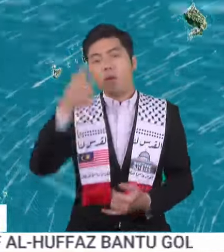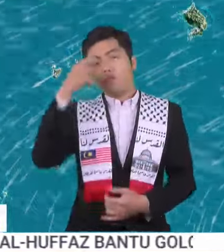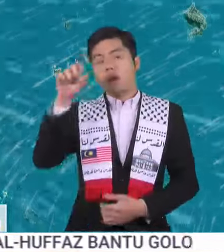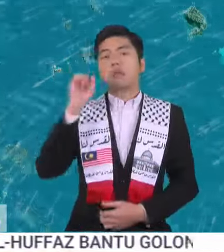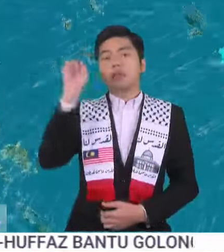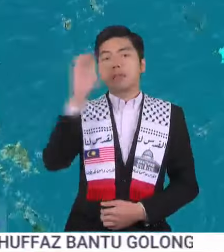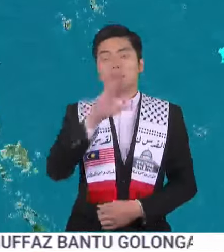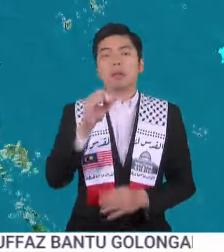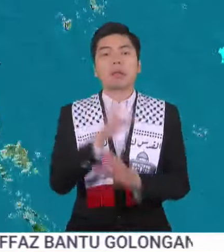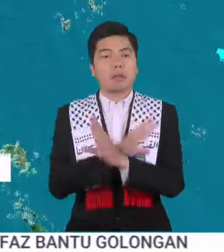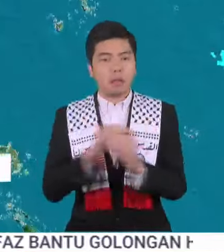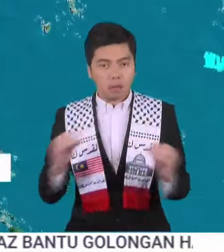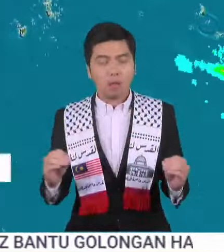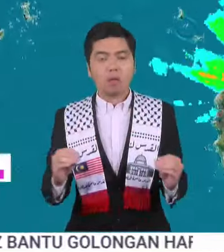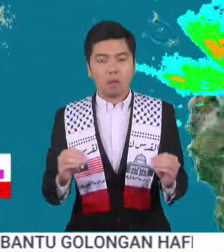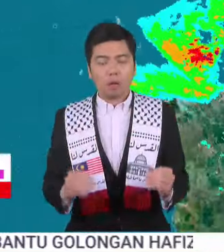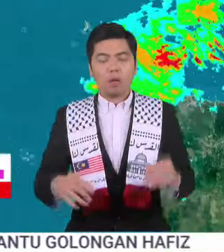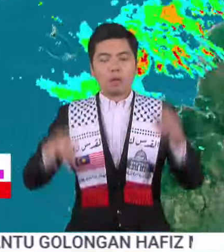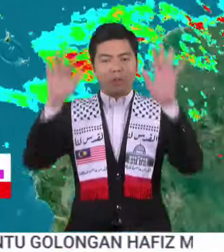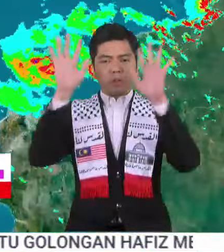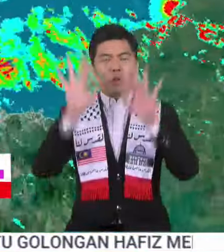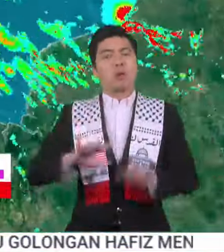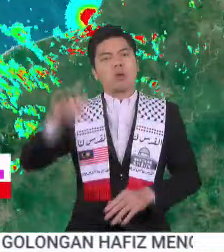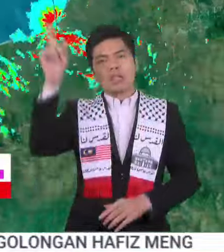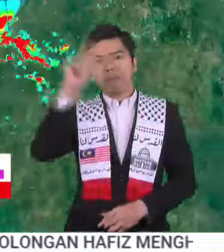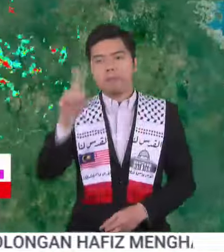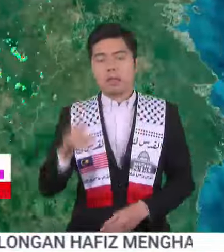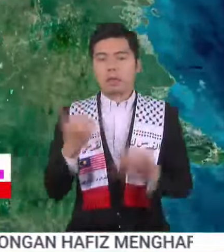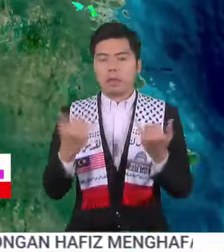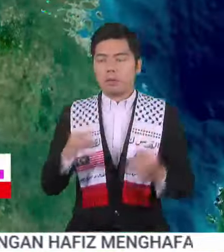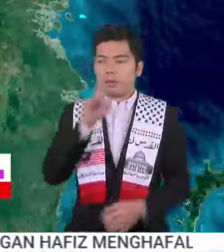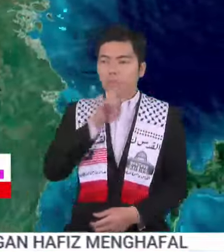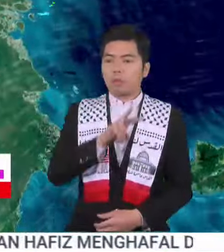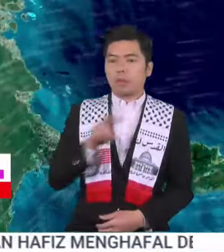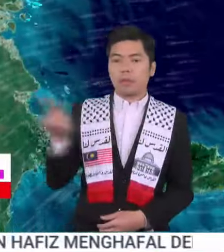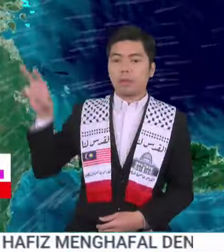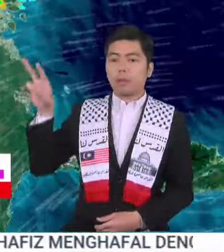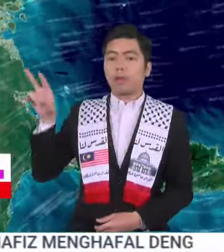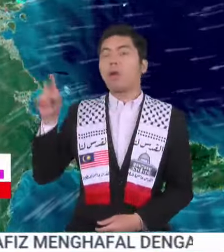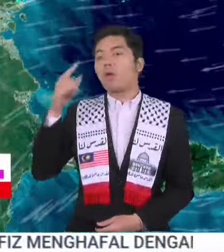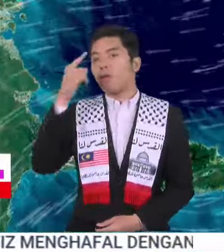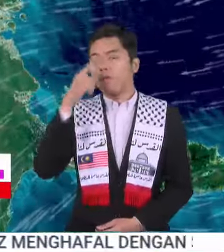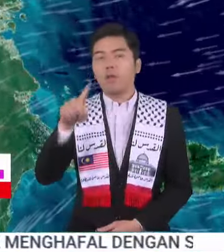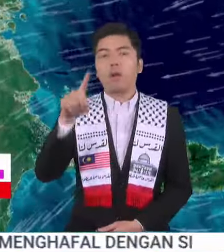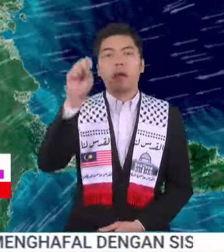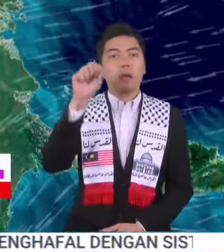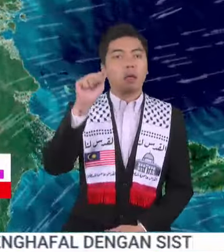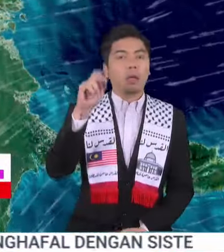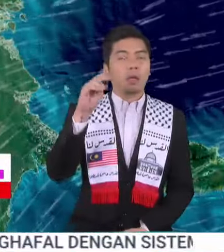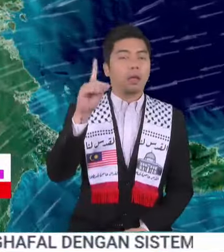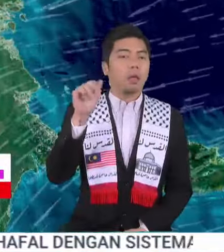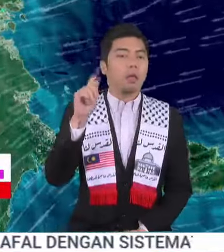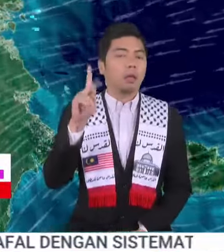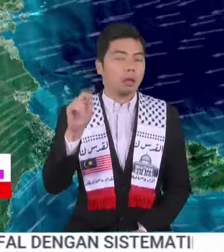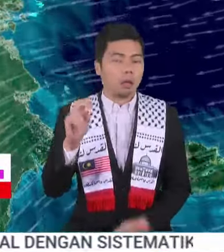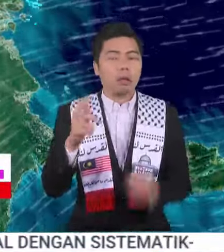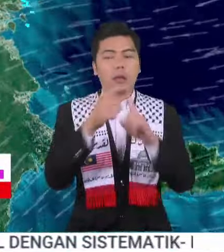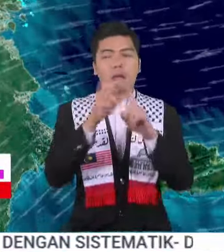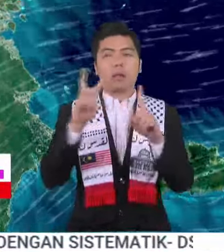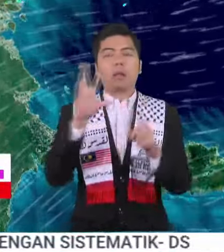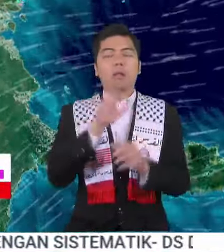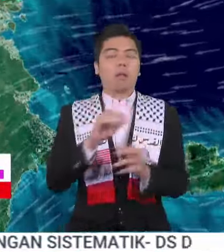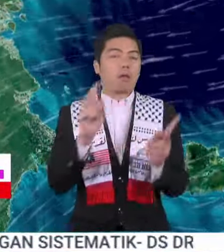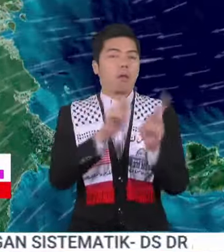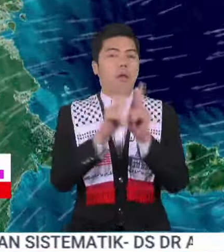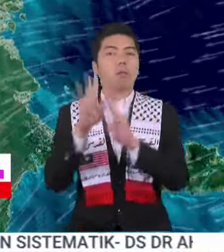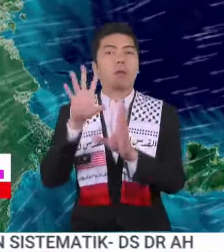dan Sarawak, hujan beserta lembap petir kini diperhatikan di bahagian Sandakan, Tawau dan juga pedalaman di